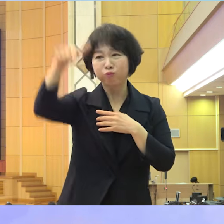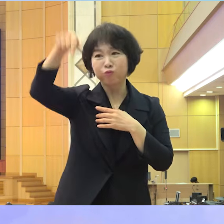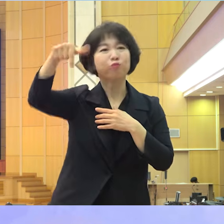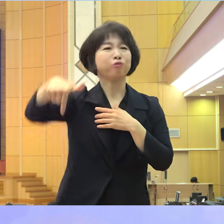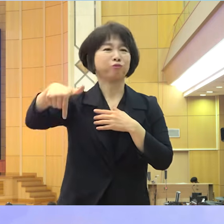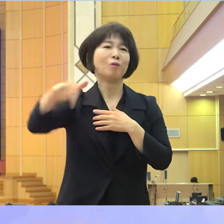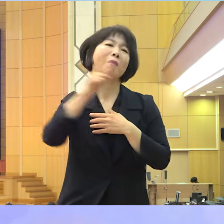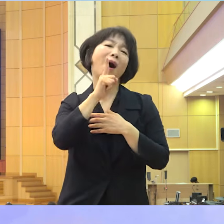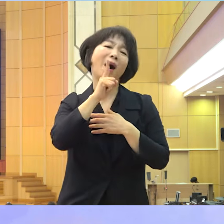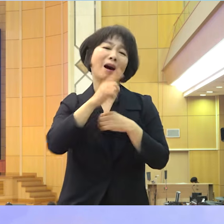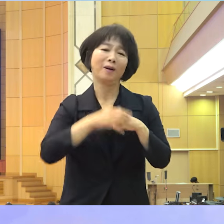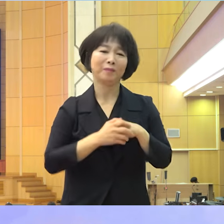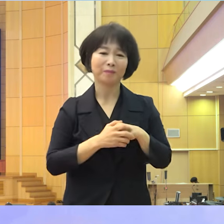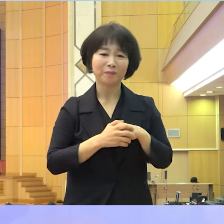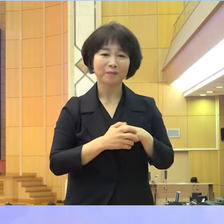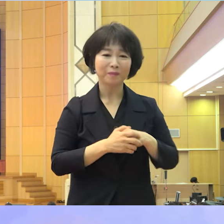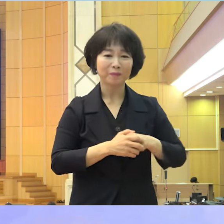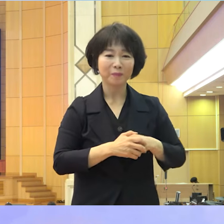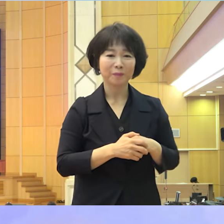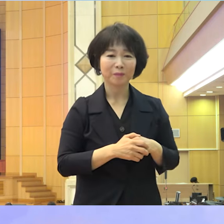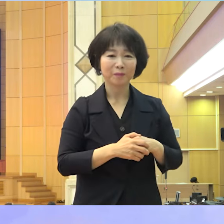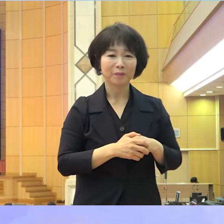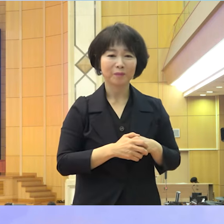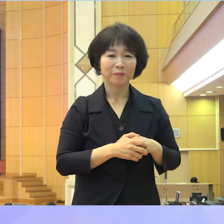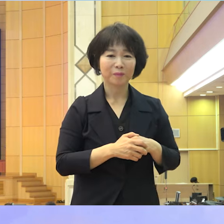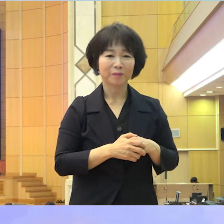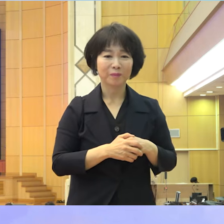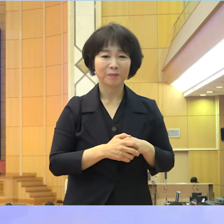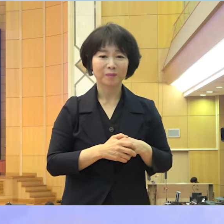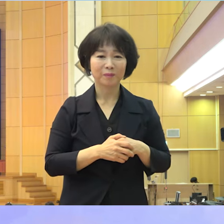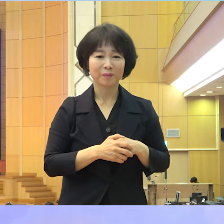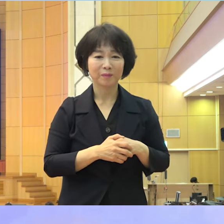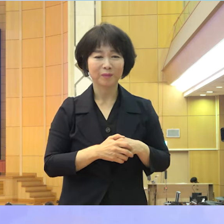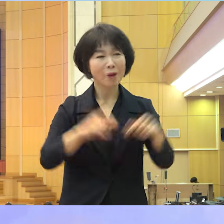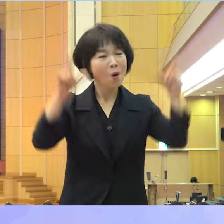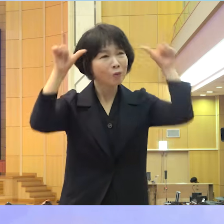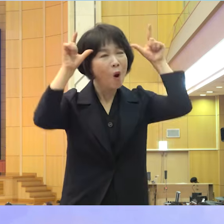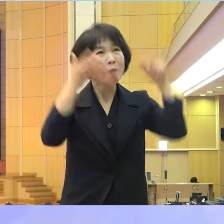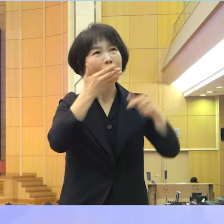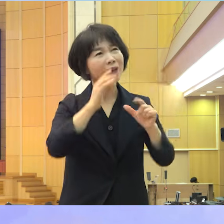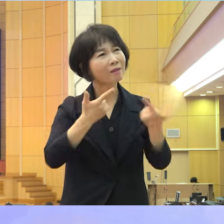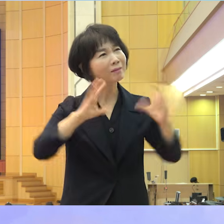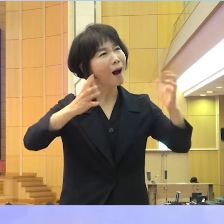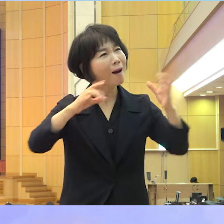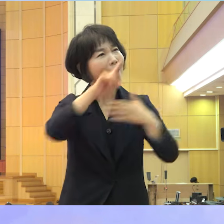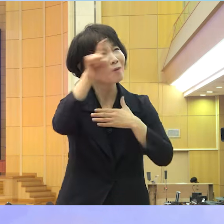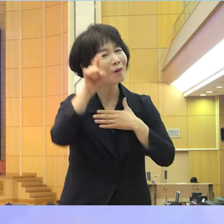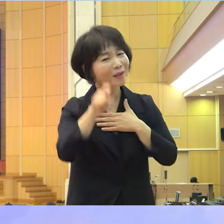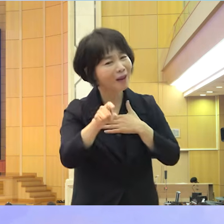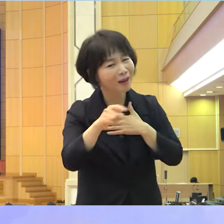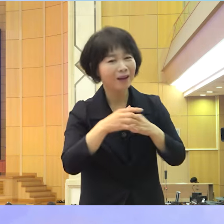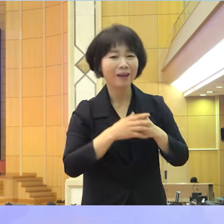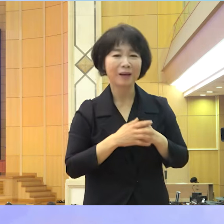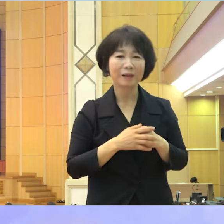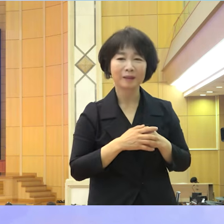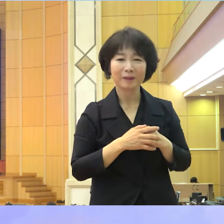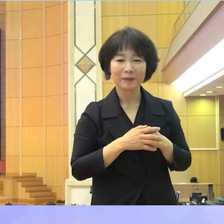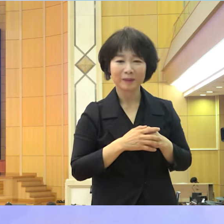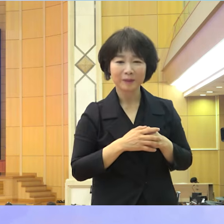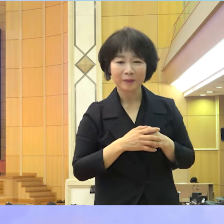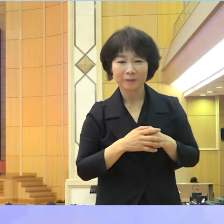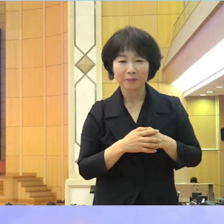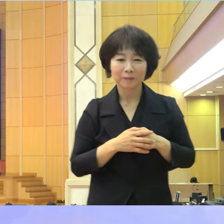소고기 무국, 소고기 무국, 없을 무자, 소고기 없는 나라입니다.